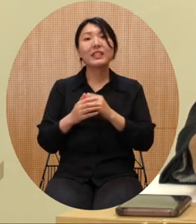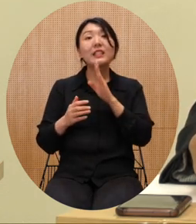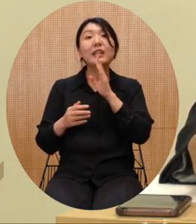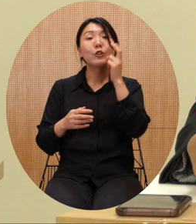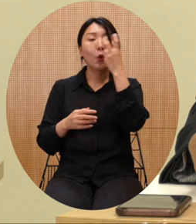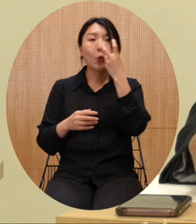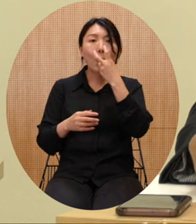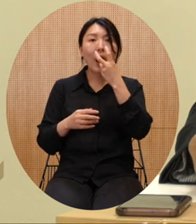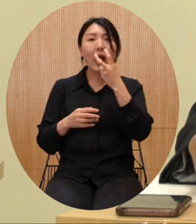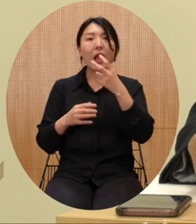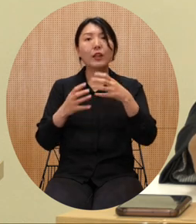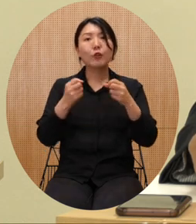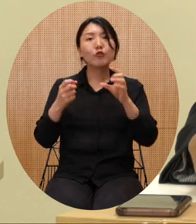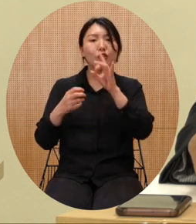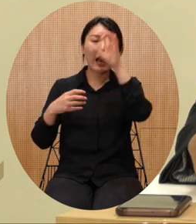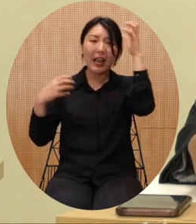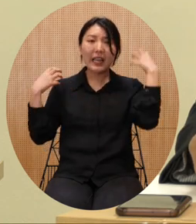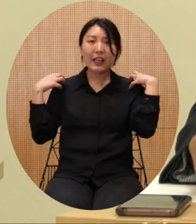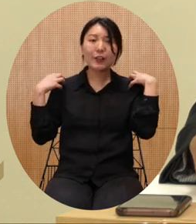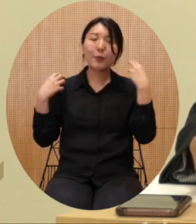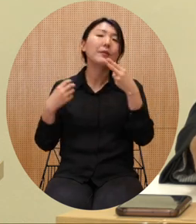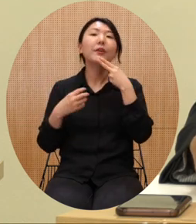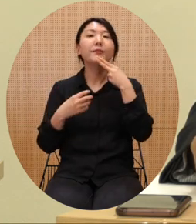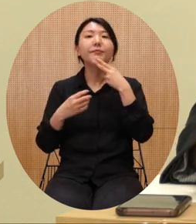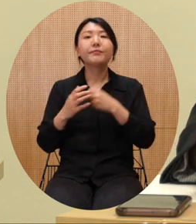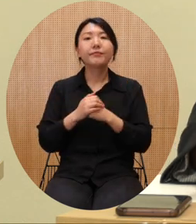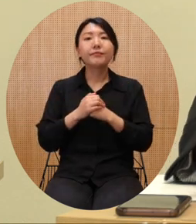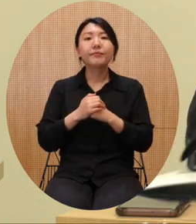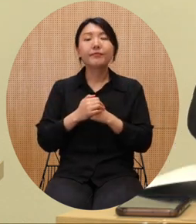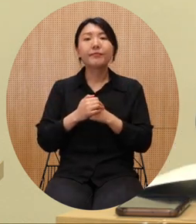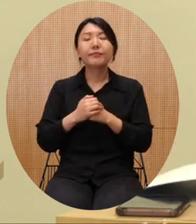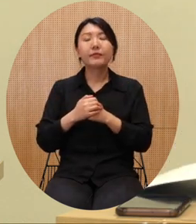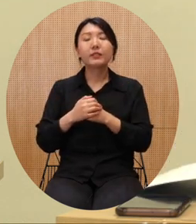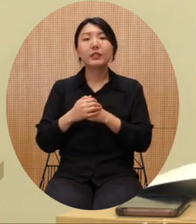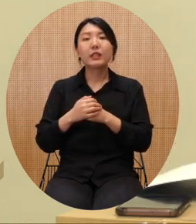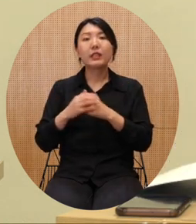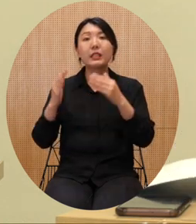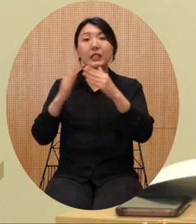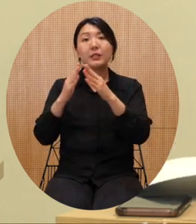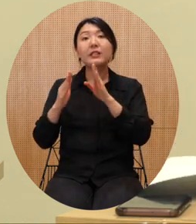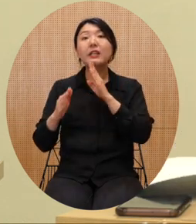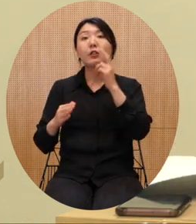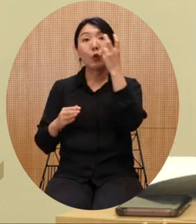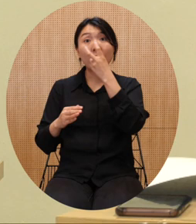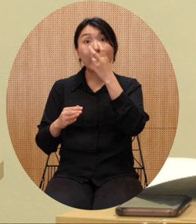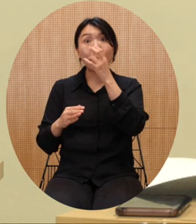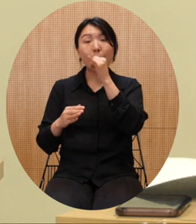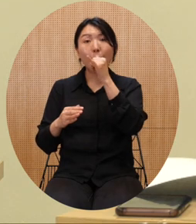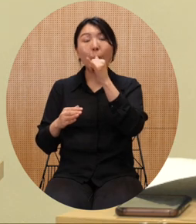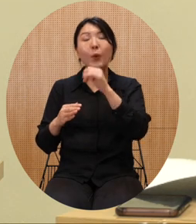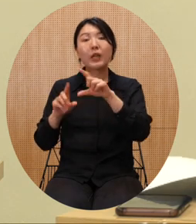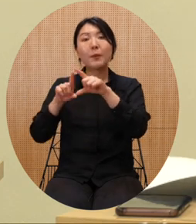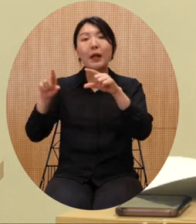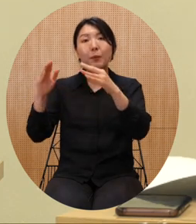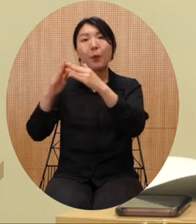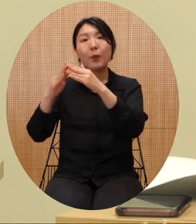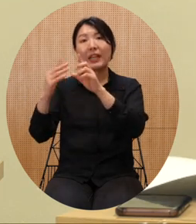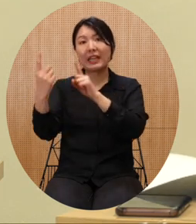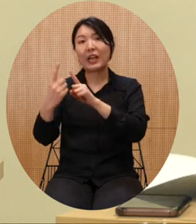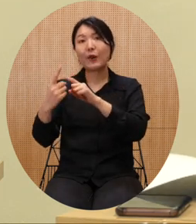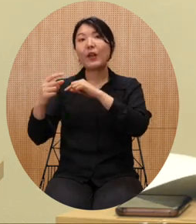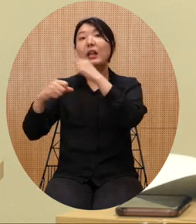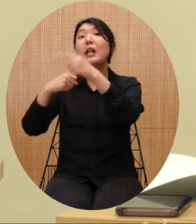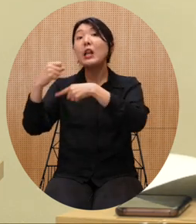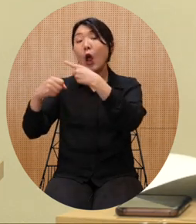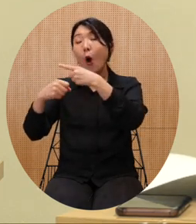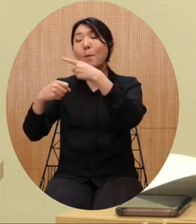실태조사는 따로 중앙에서 하고 있는 건 없습니다. 주거 실태조사가 있습니다. 그건 일반 가구를 대상으로 하고 있고 매년